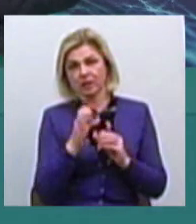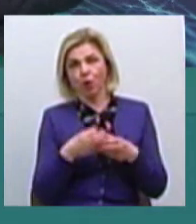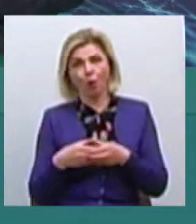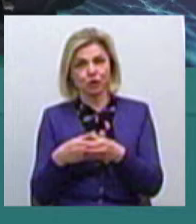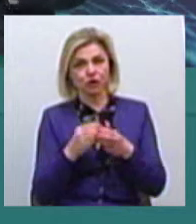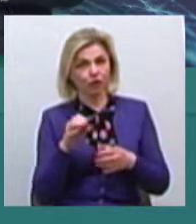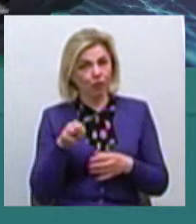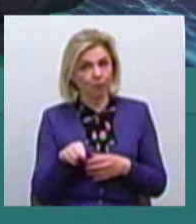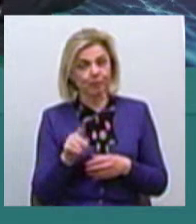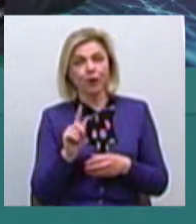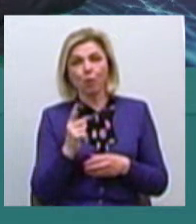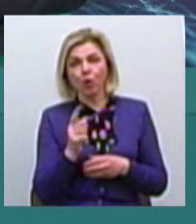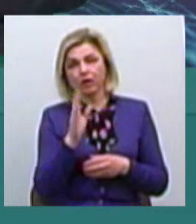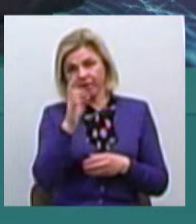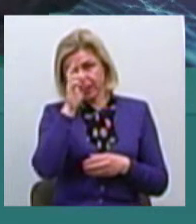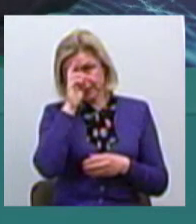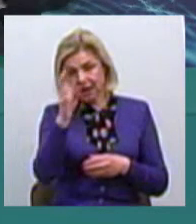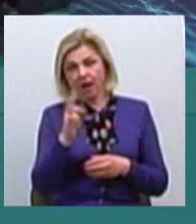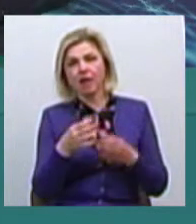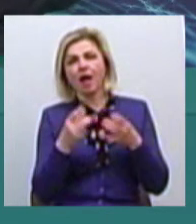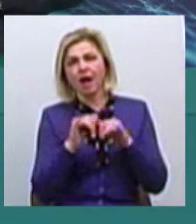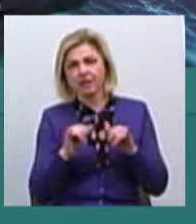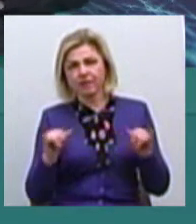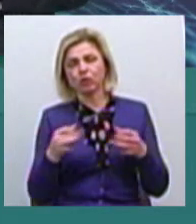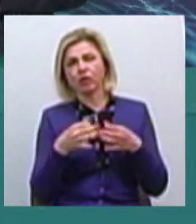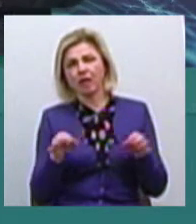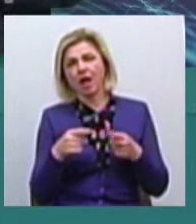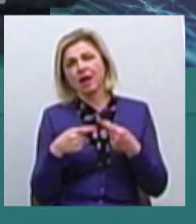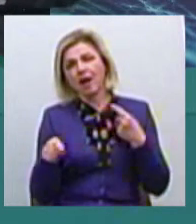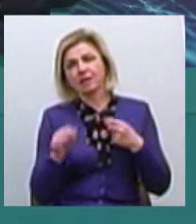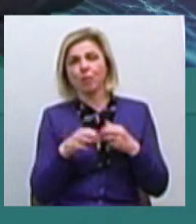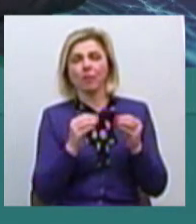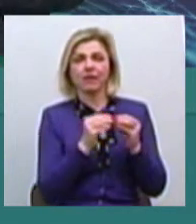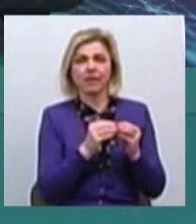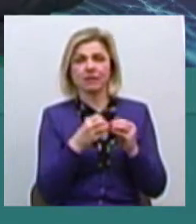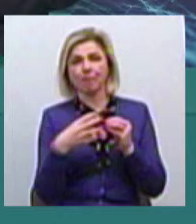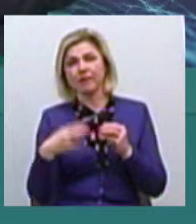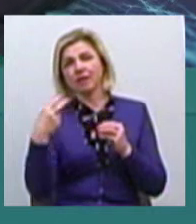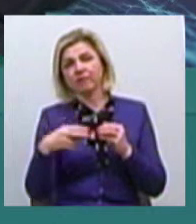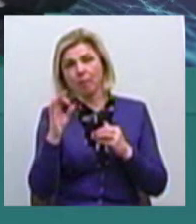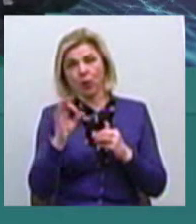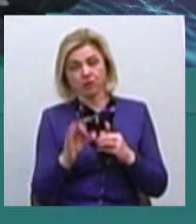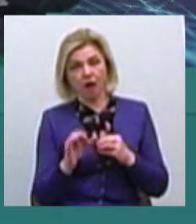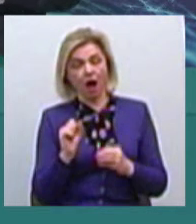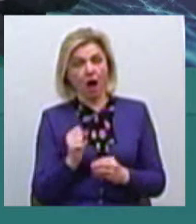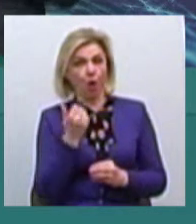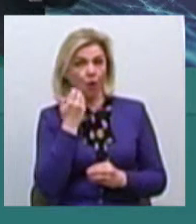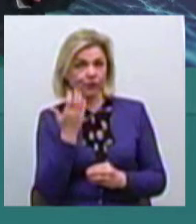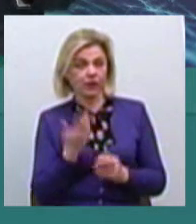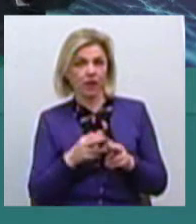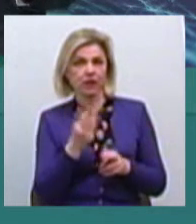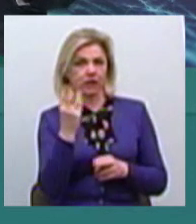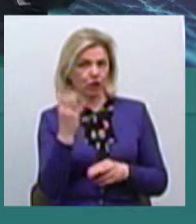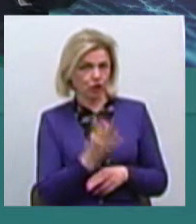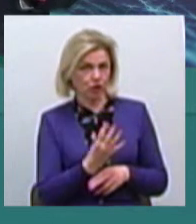что в странах с развитой демократией, да, разрыв может быть 10%, 15%, 20%, но когда это